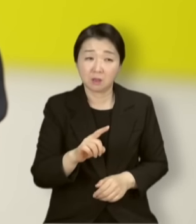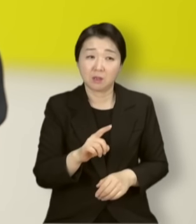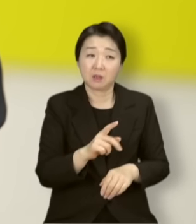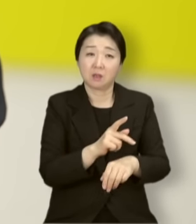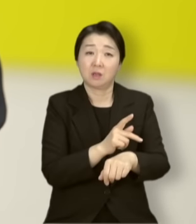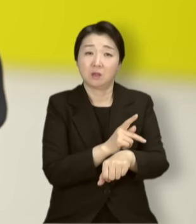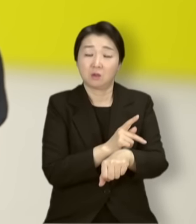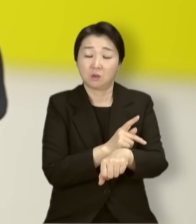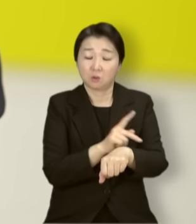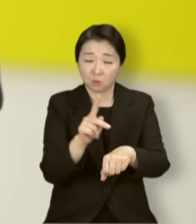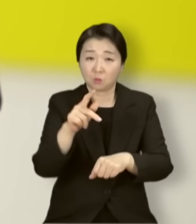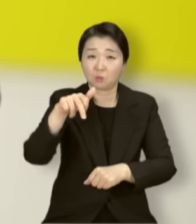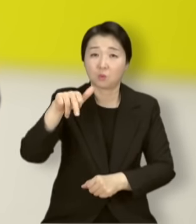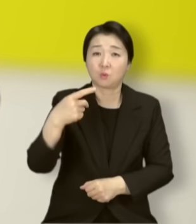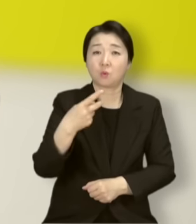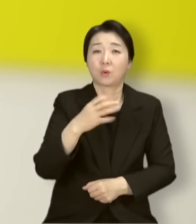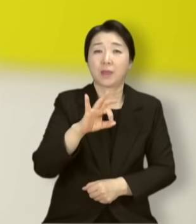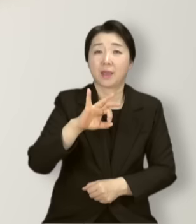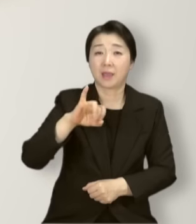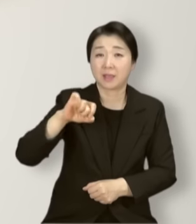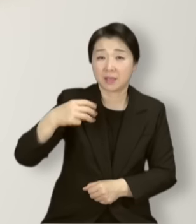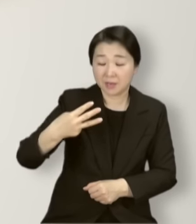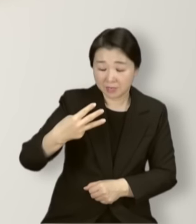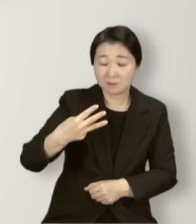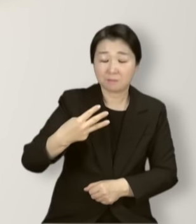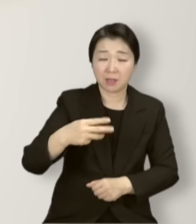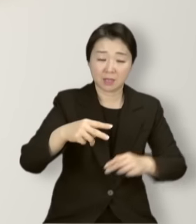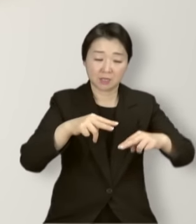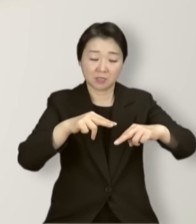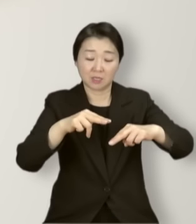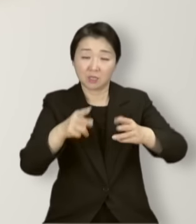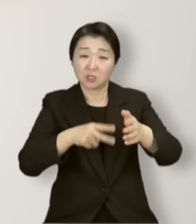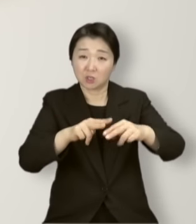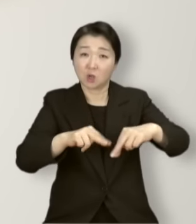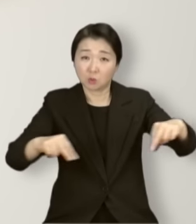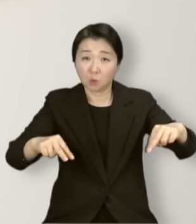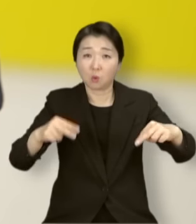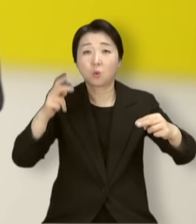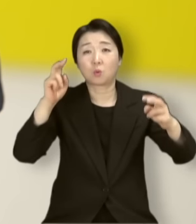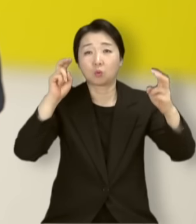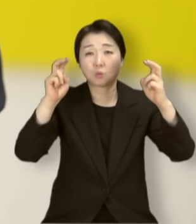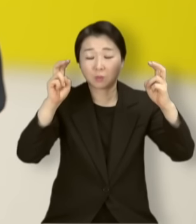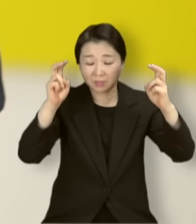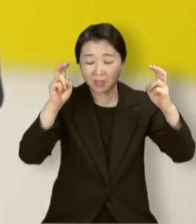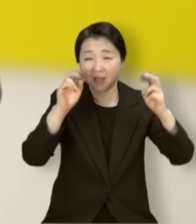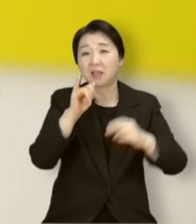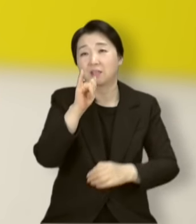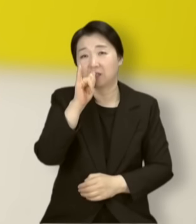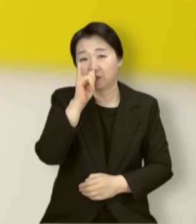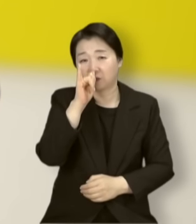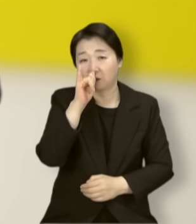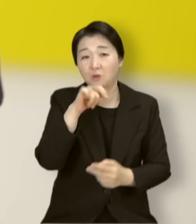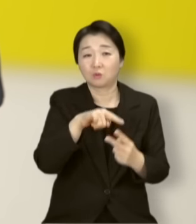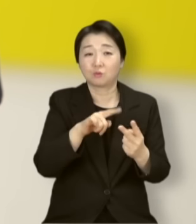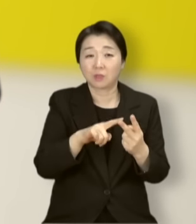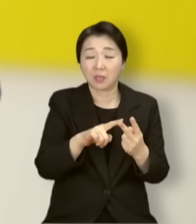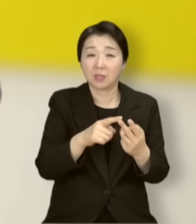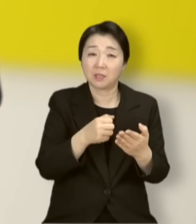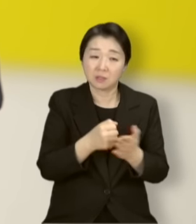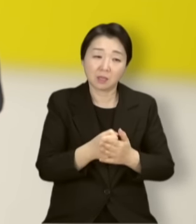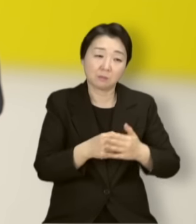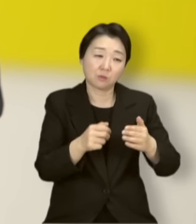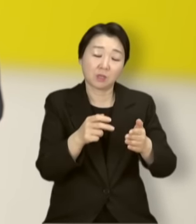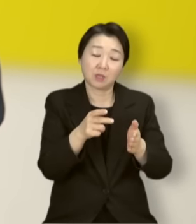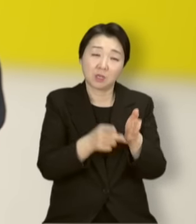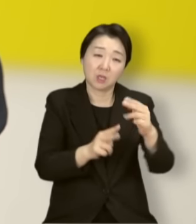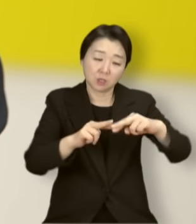코레이라고 철도공사 본사가 있지 않습니까? 그렇습니다. 그것과 연관이 돼서 그런지 철저하게 철도와